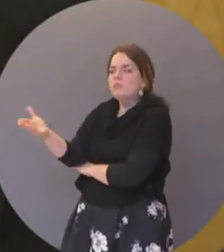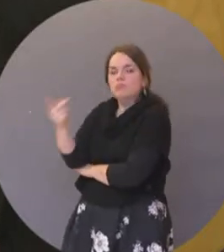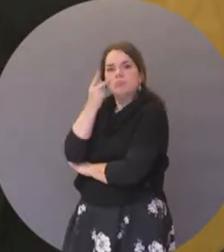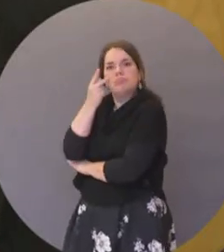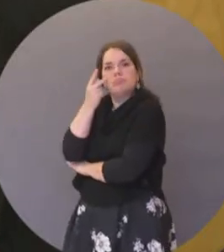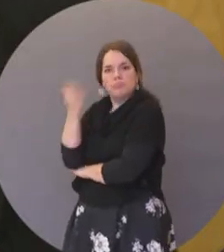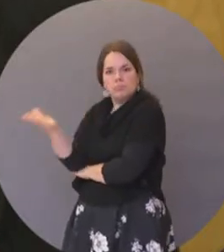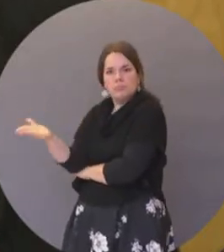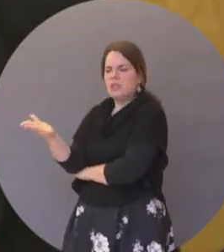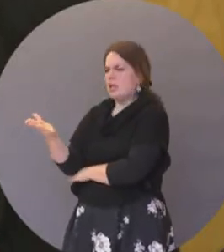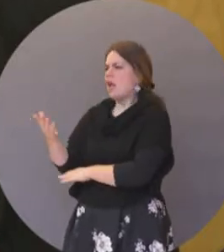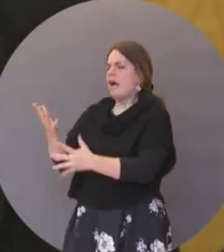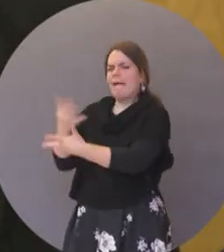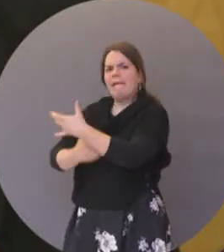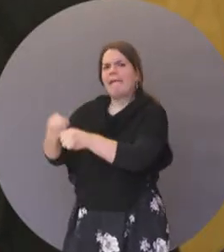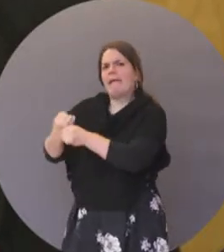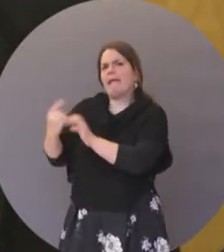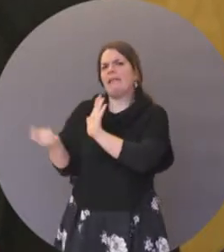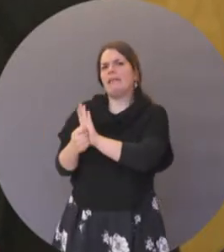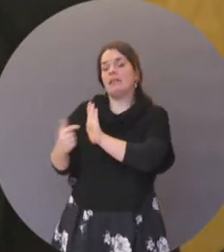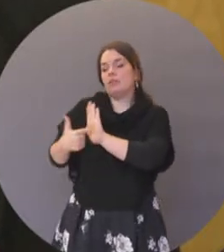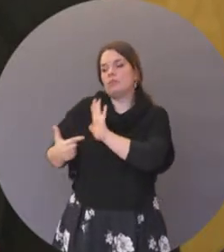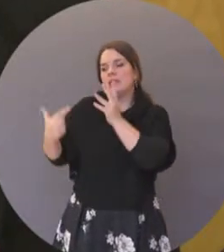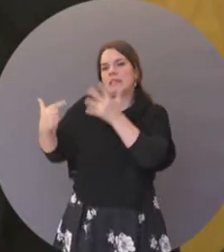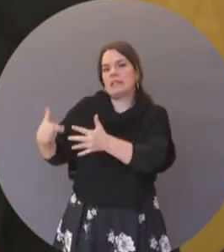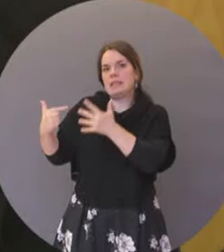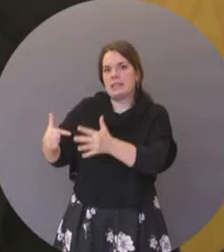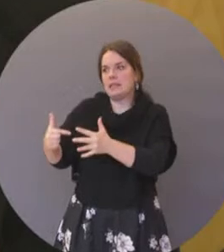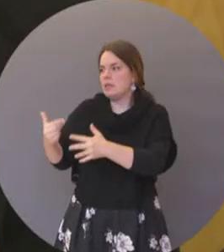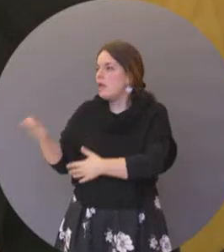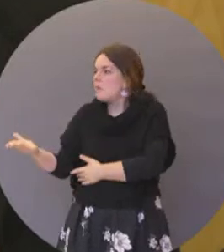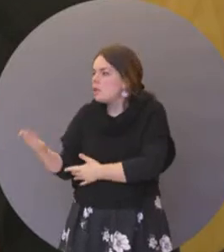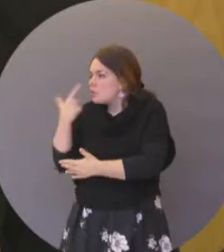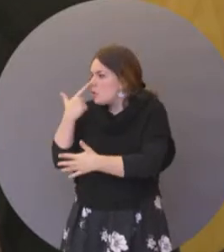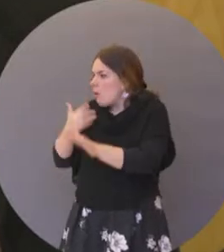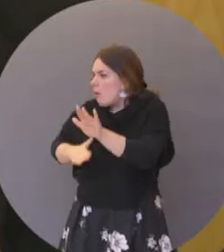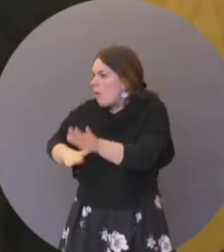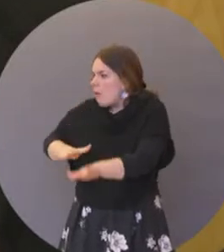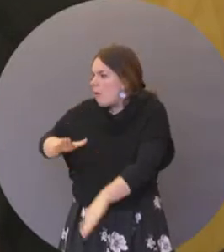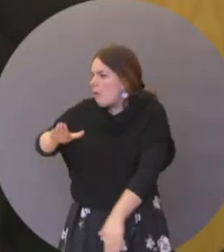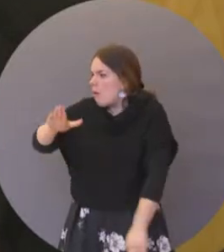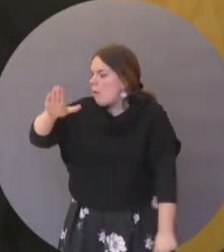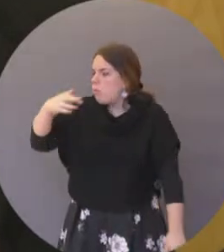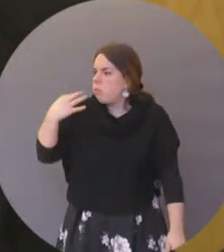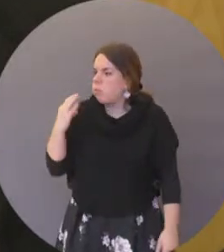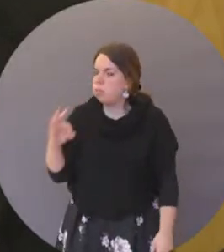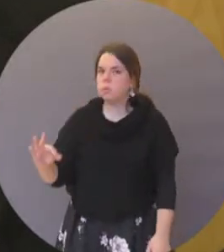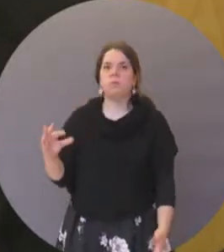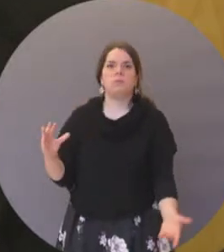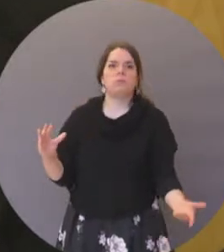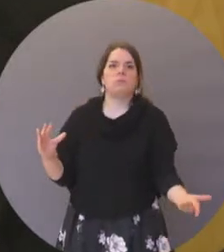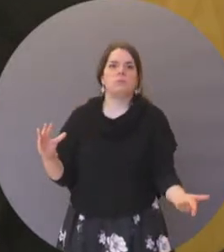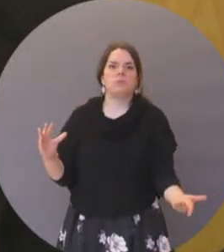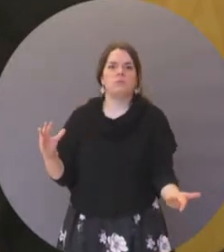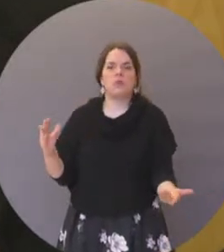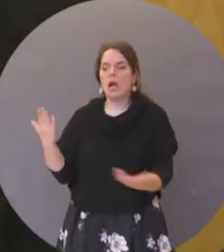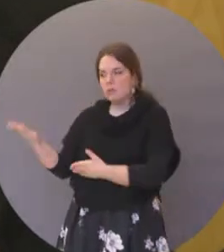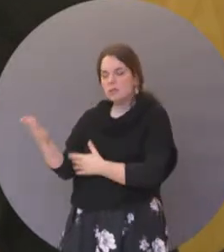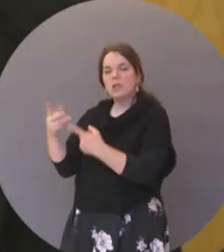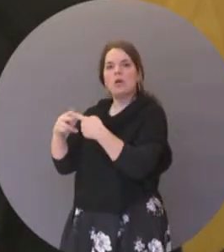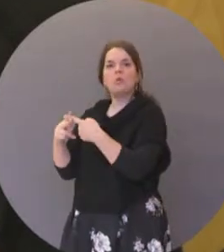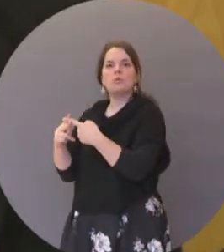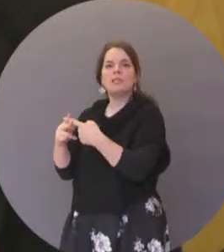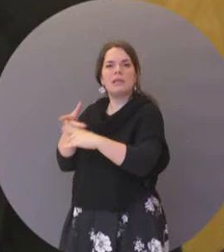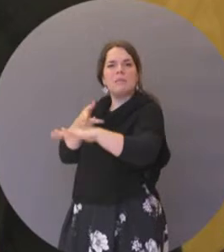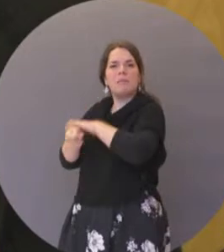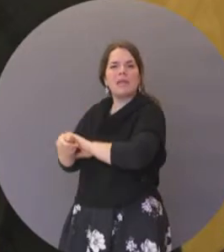depuis 2017 et qui aujourd'hui envoie les fruits très positifs la mise en place de cet outil par ailleurs sachez-le et financé par